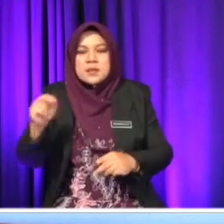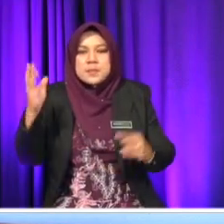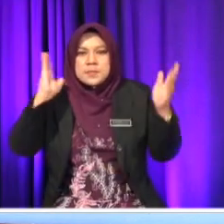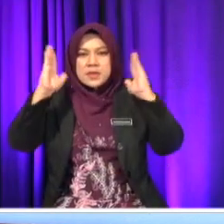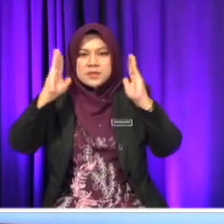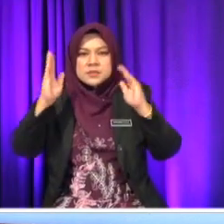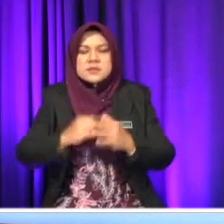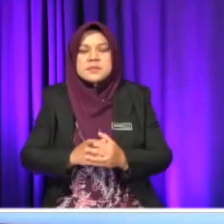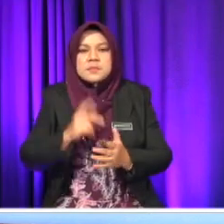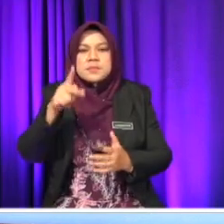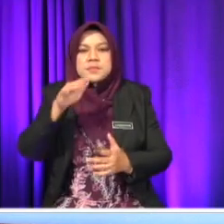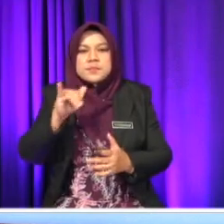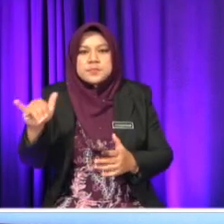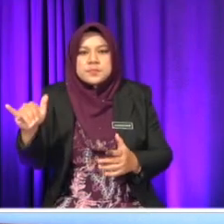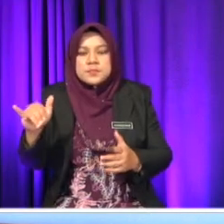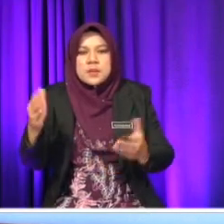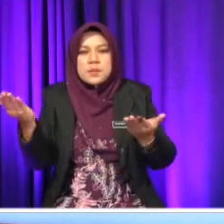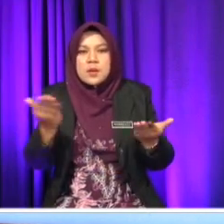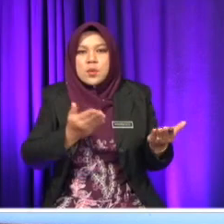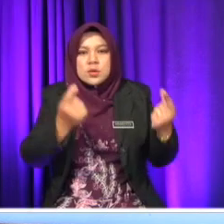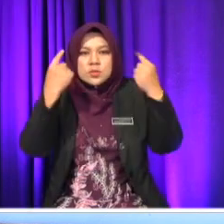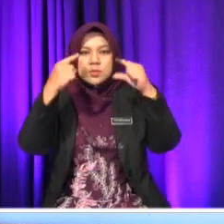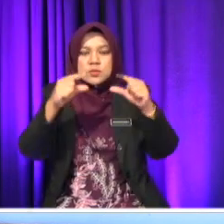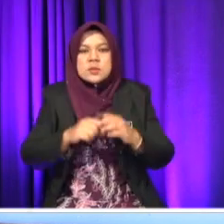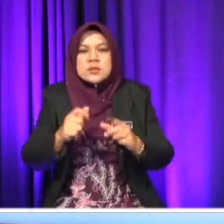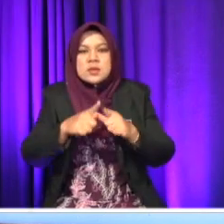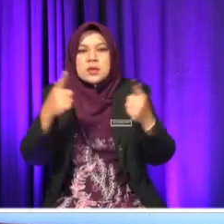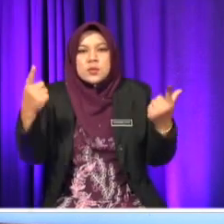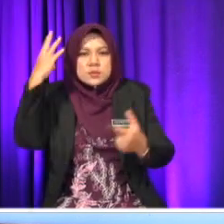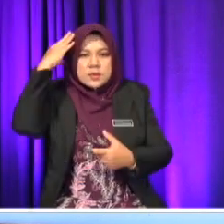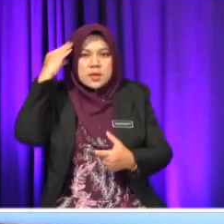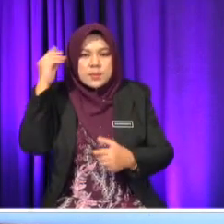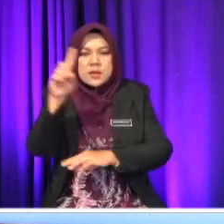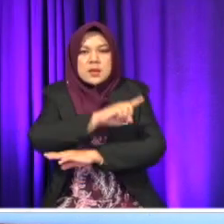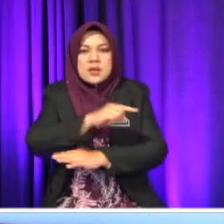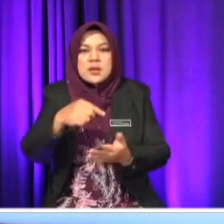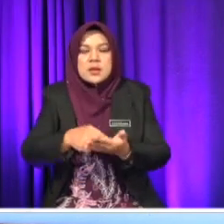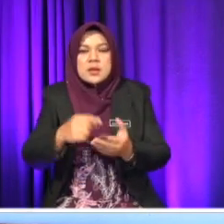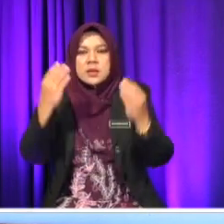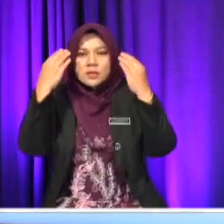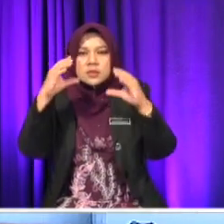pastinya kita akan bawakan seorang guru yang cukup luas pengalamannya hari ini